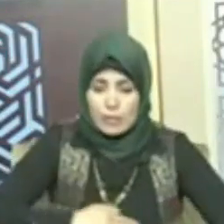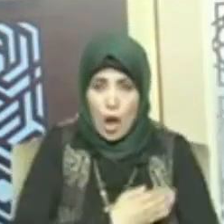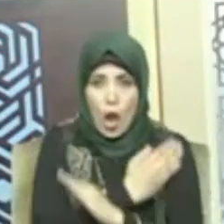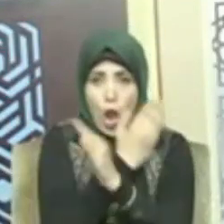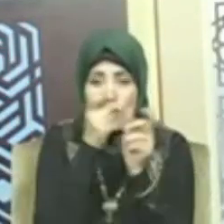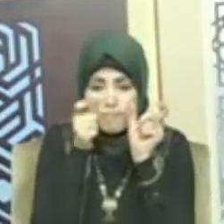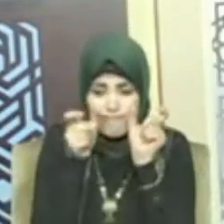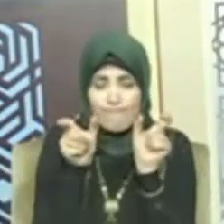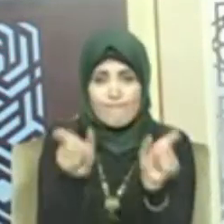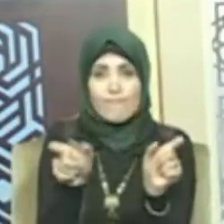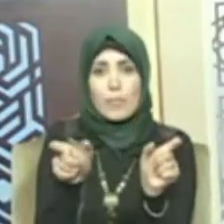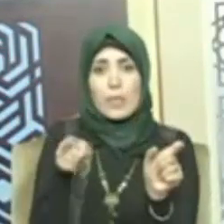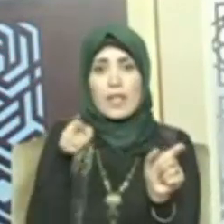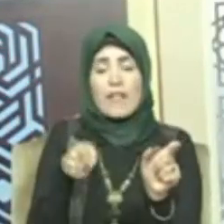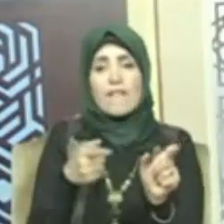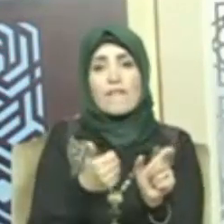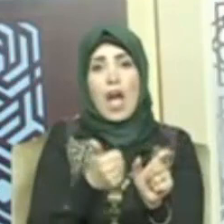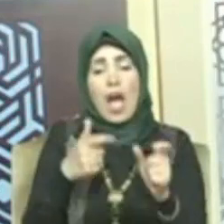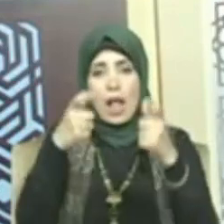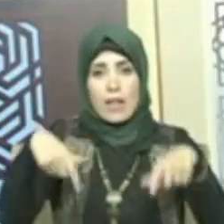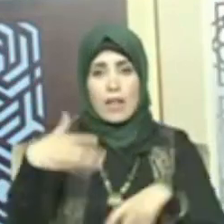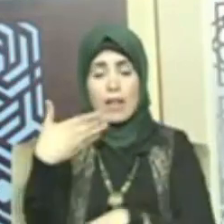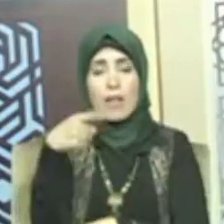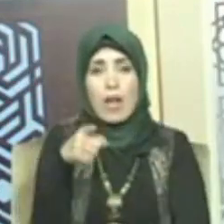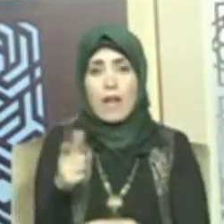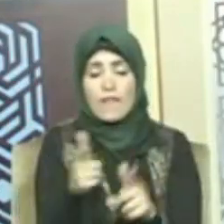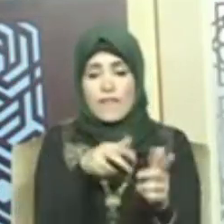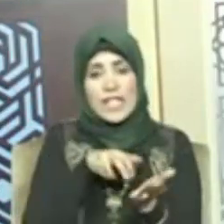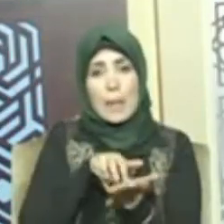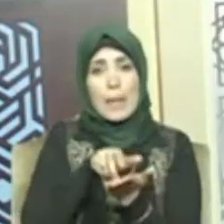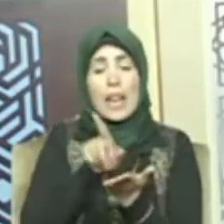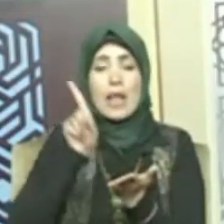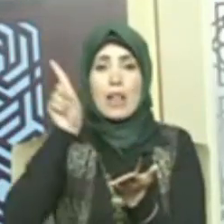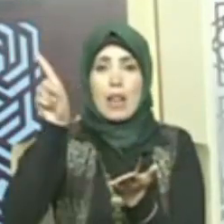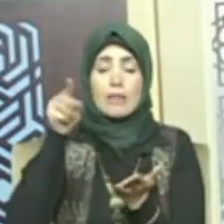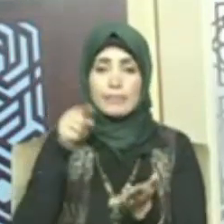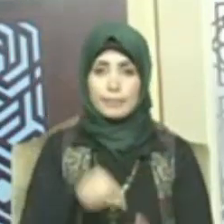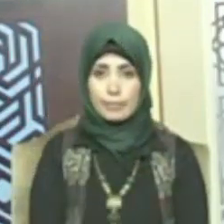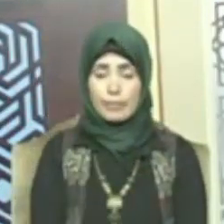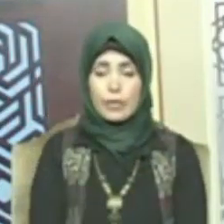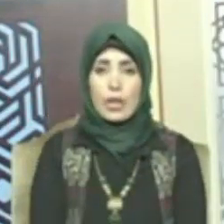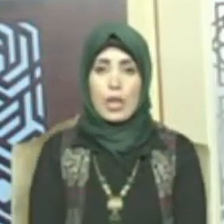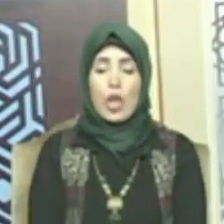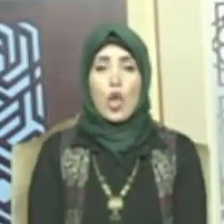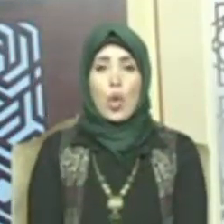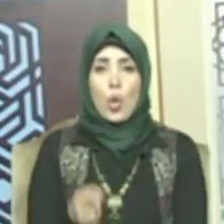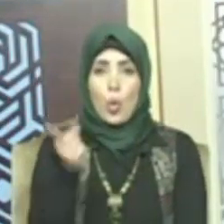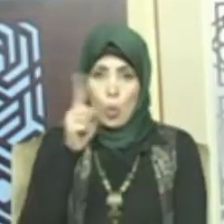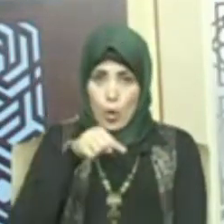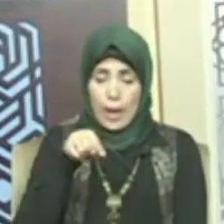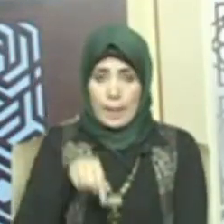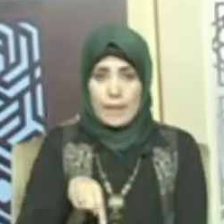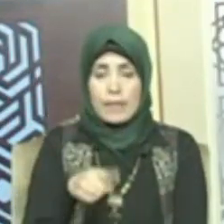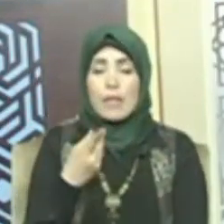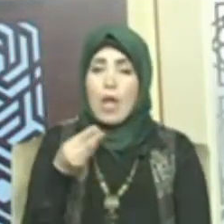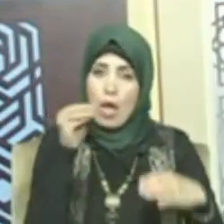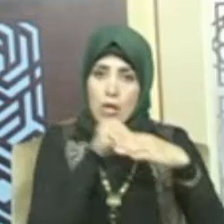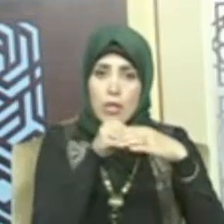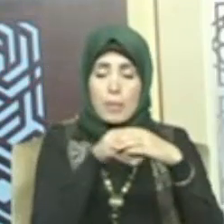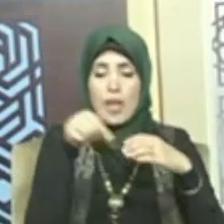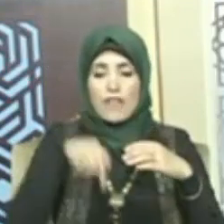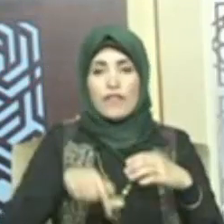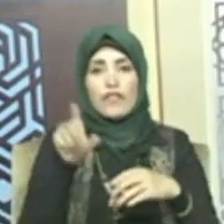عبد تغبرت في سبيل الله. ومنها إطعام الطعام في هذا